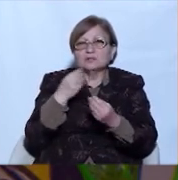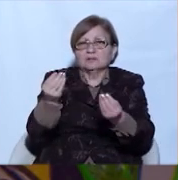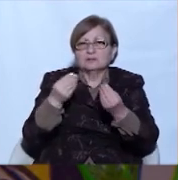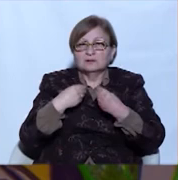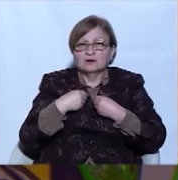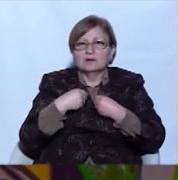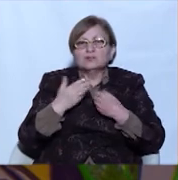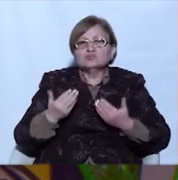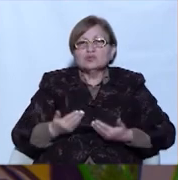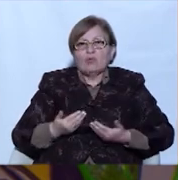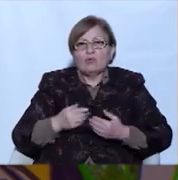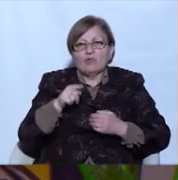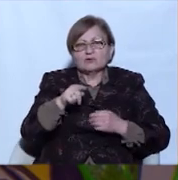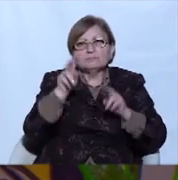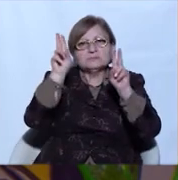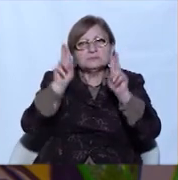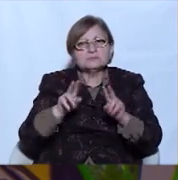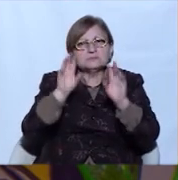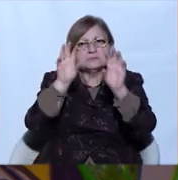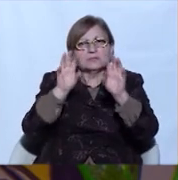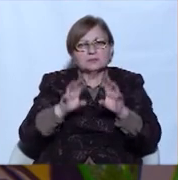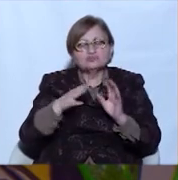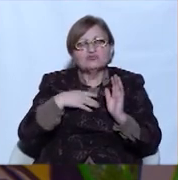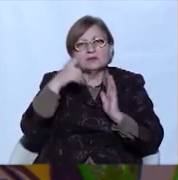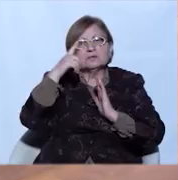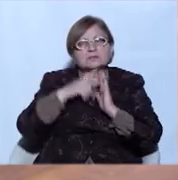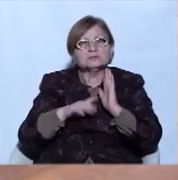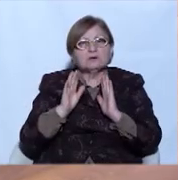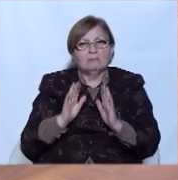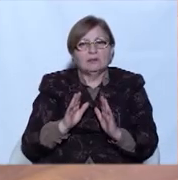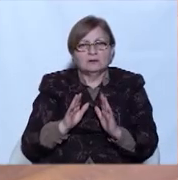იყო ცხოვრების წესი და ჩვენი რწმენა.